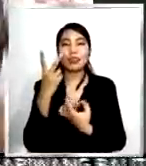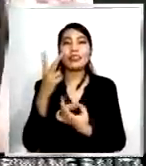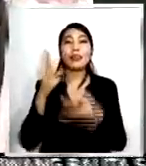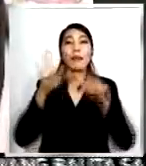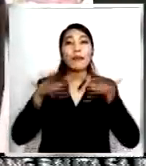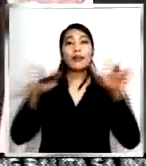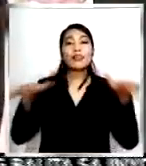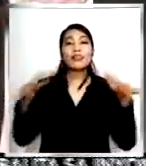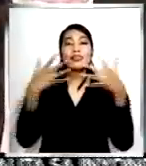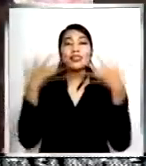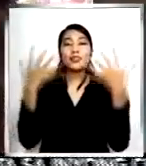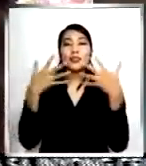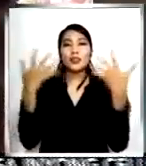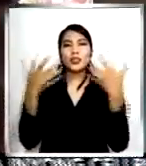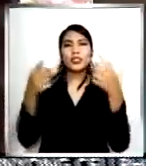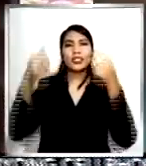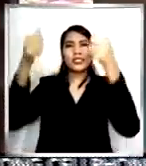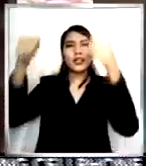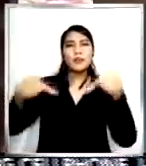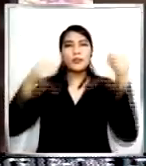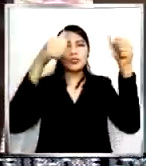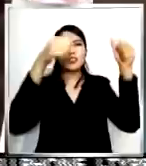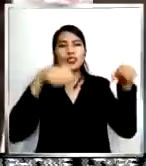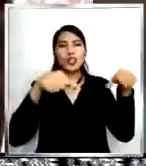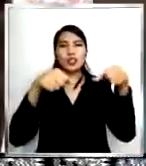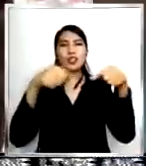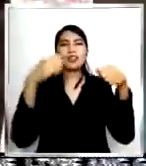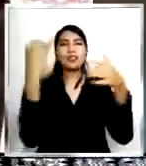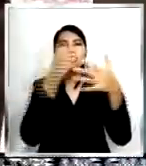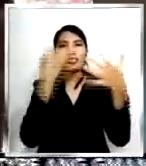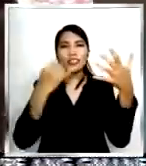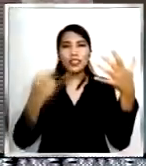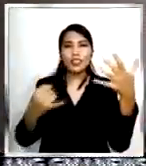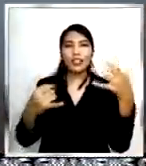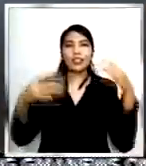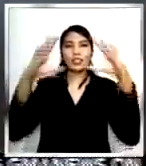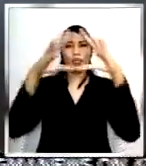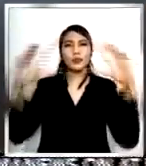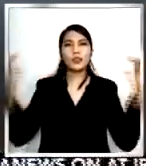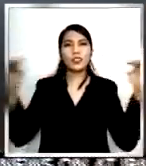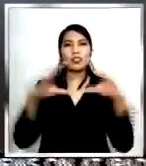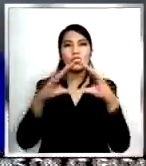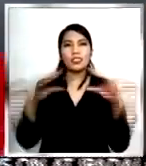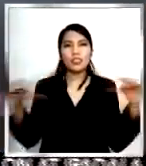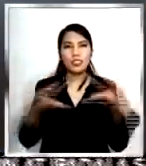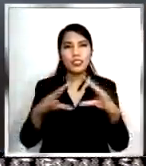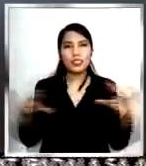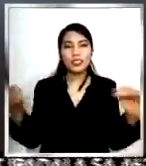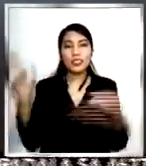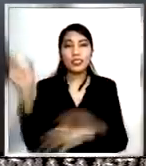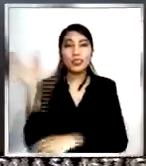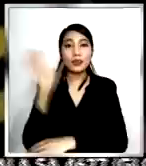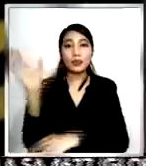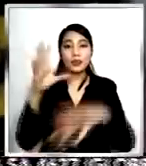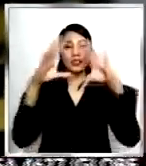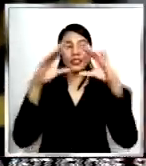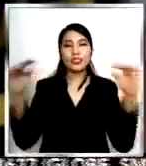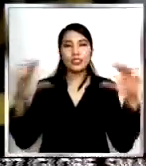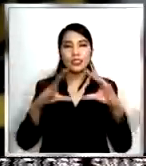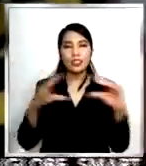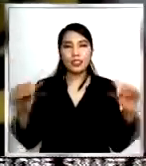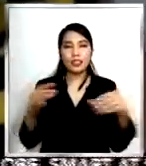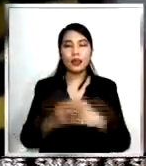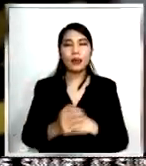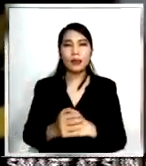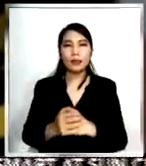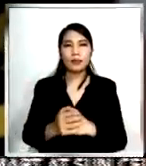ng palamuti sa Christmas tree na ipinuwesto sa harap ng kanilang bahay. Ang aking inaanak na si Jessie, tanggap na raw